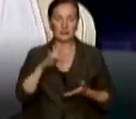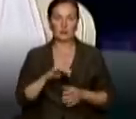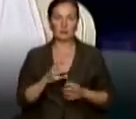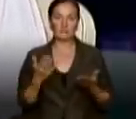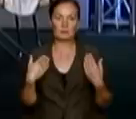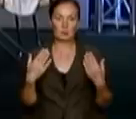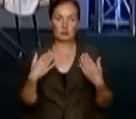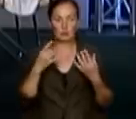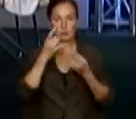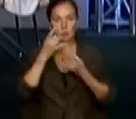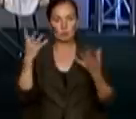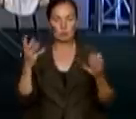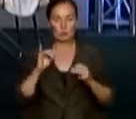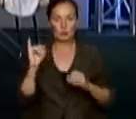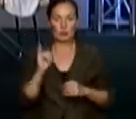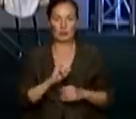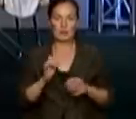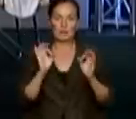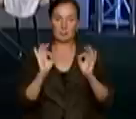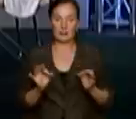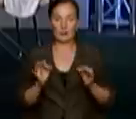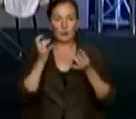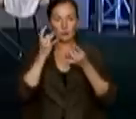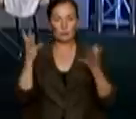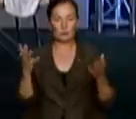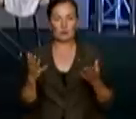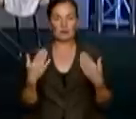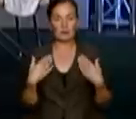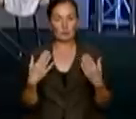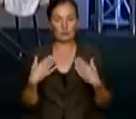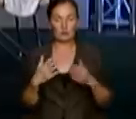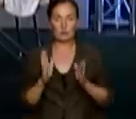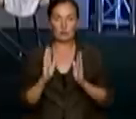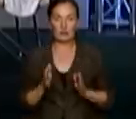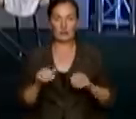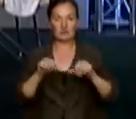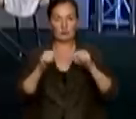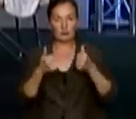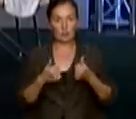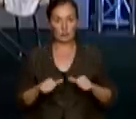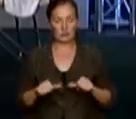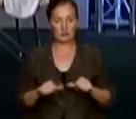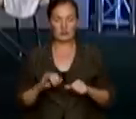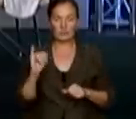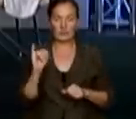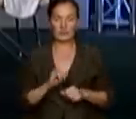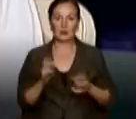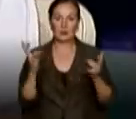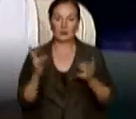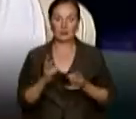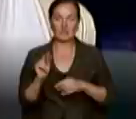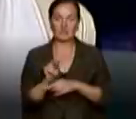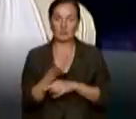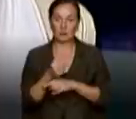культурного і правильного. Бо культура відпочинку у нас, на жаль, тільки формується, можливо, і її треба ще виховувати,